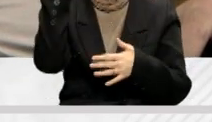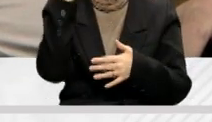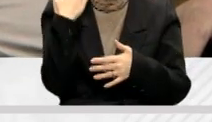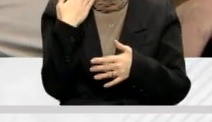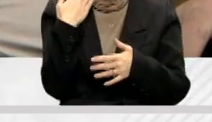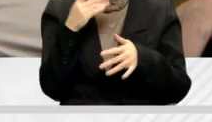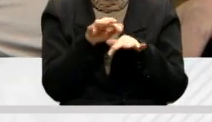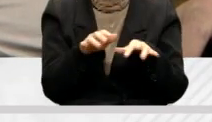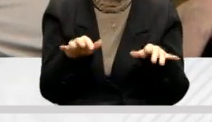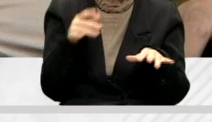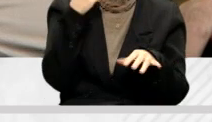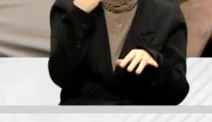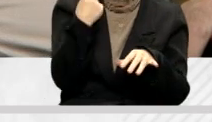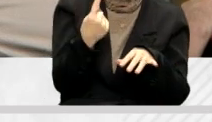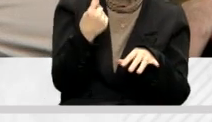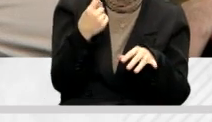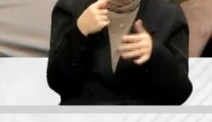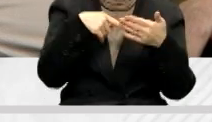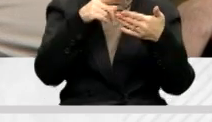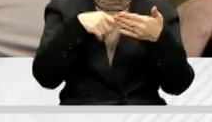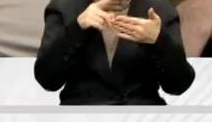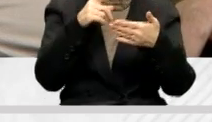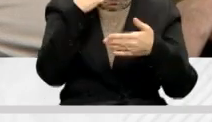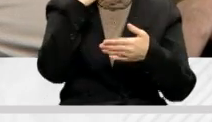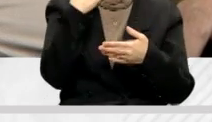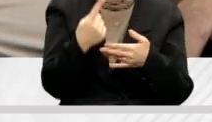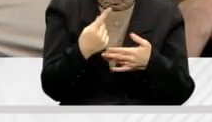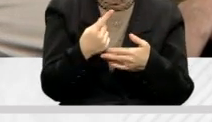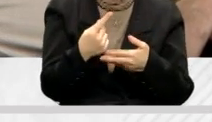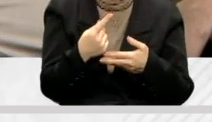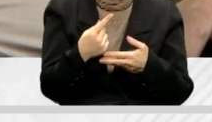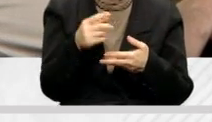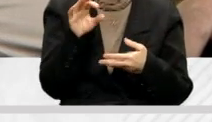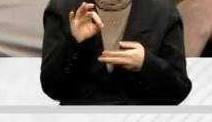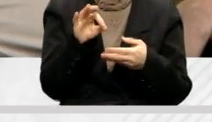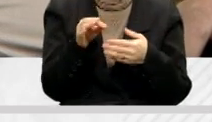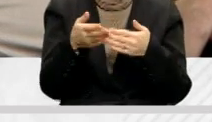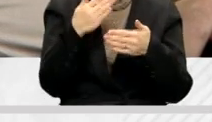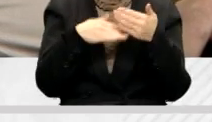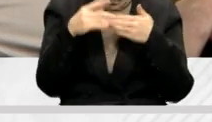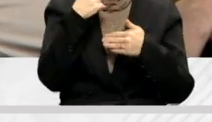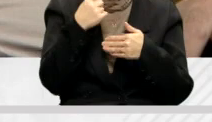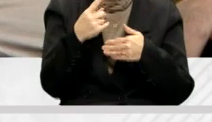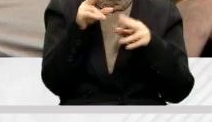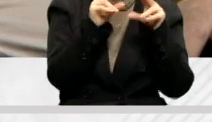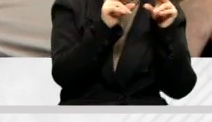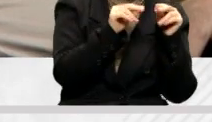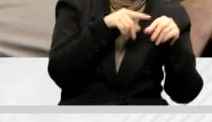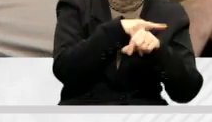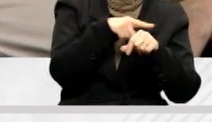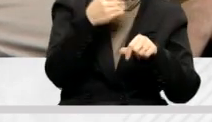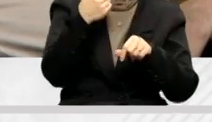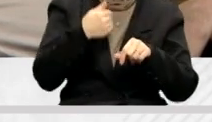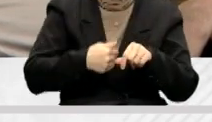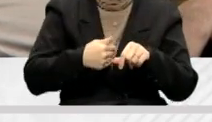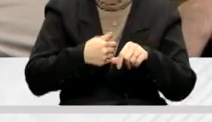başındaysak, bilgisayarda bir şeyler yapıyorsak, çalışıyorsak ya da örneğin sosyal medyada geziyorsak. Şimdi en başta dediniz ya, uyuduğumuzda içeride bir şeyler oluyor. O hani